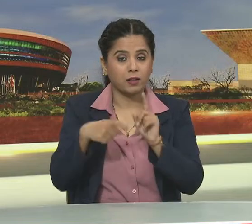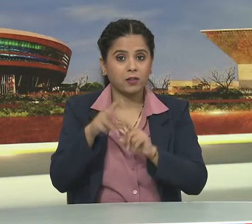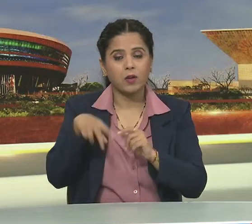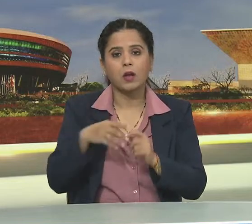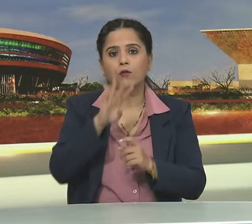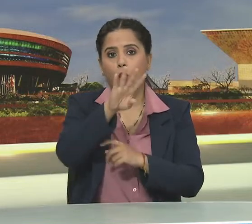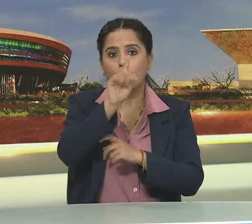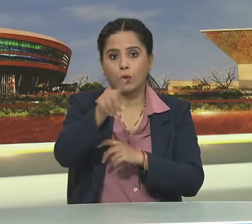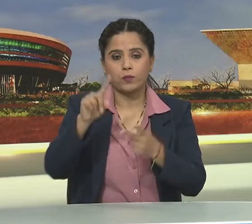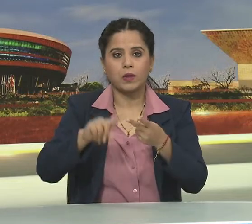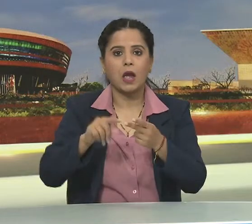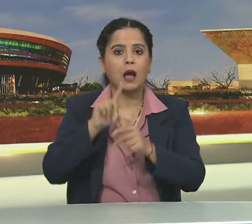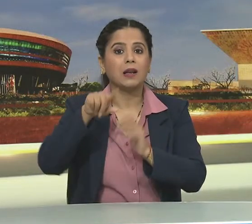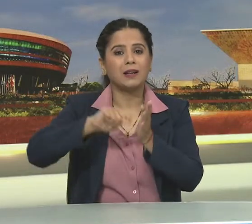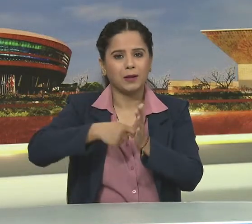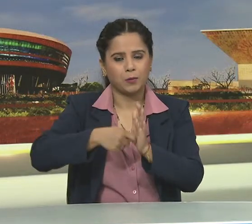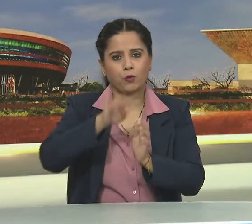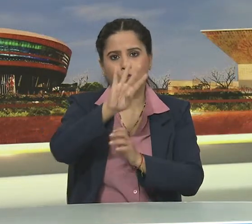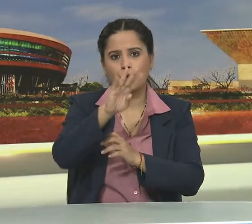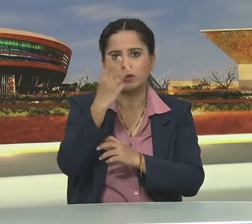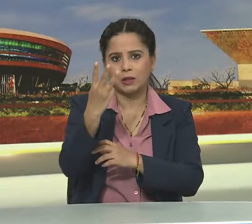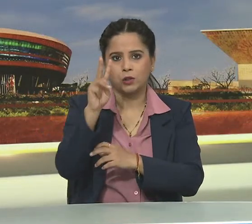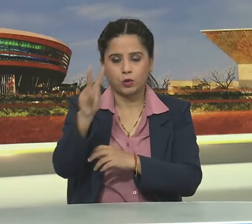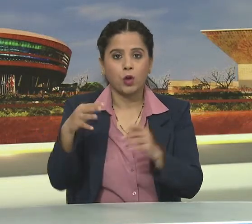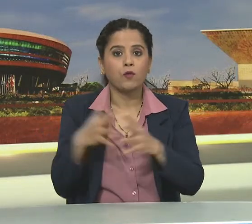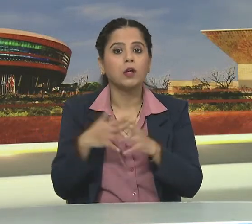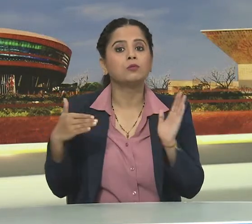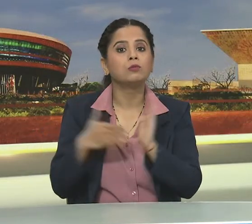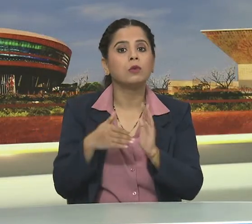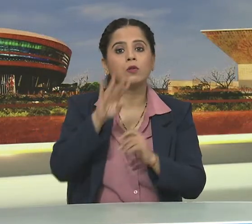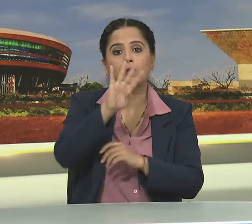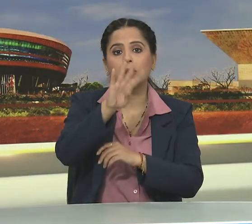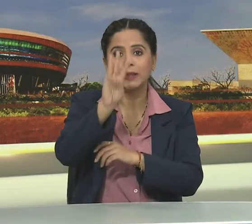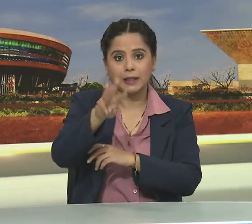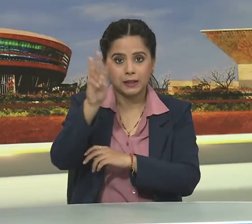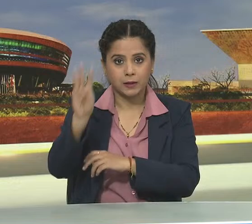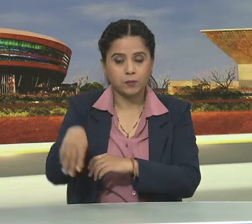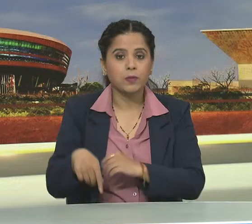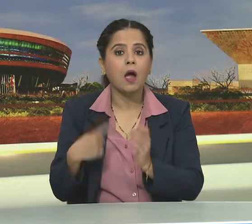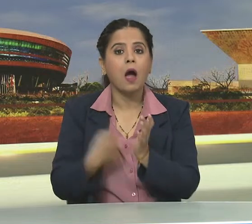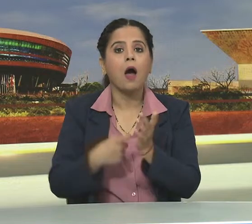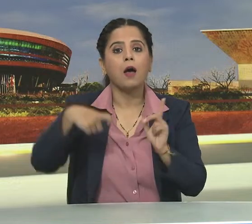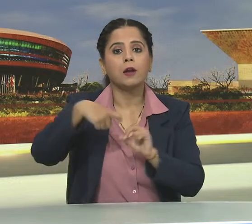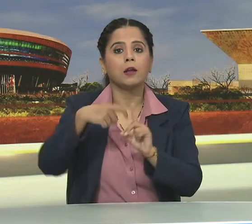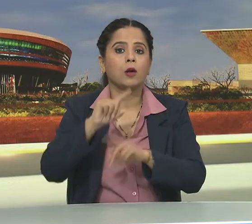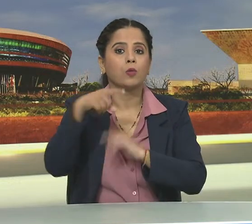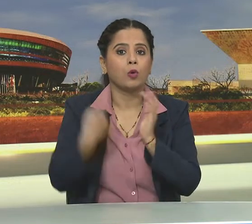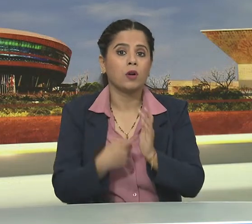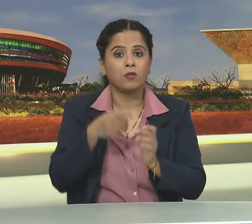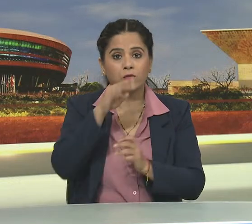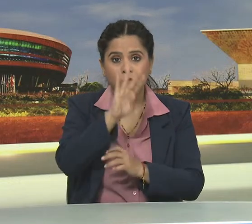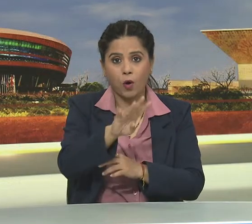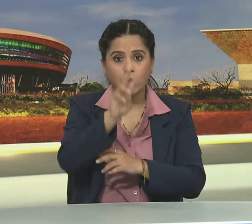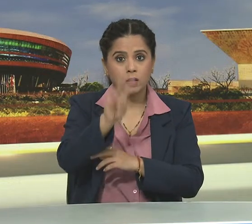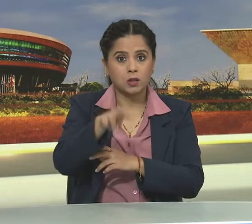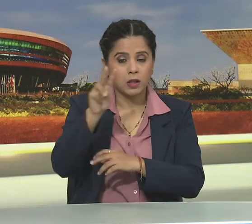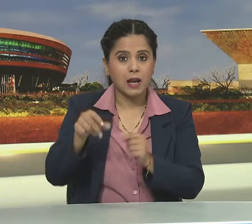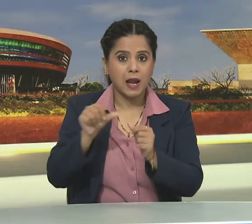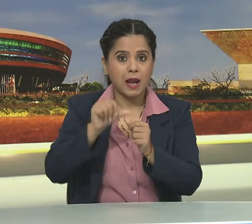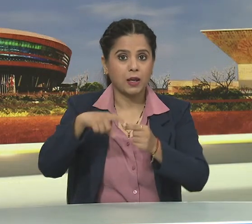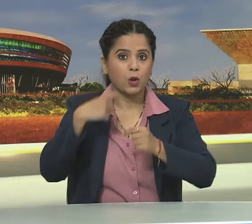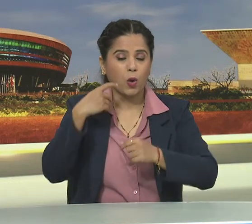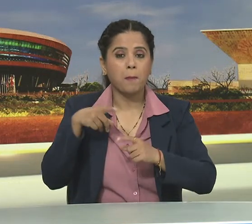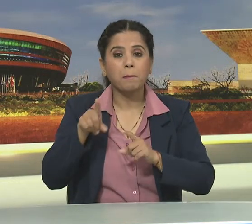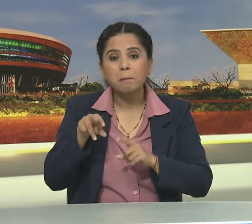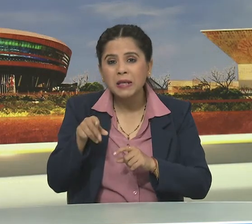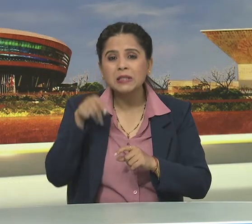411, अलीपुर में 432, वजीरपुर में 433 और आरकेपुरम में 422 AQI